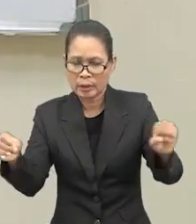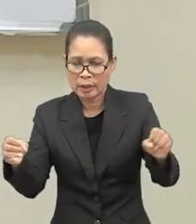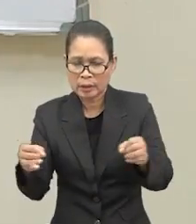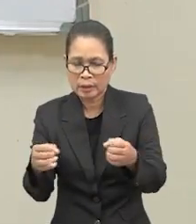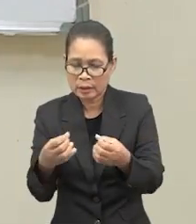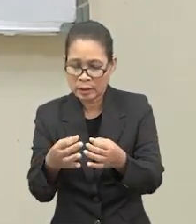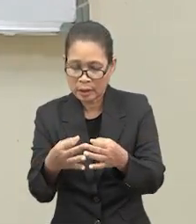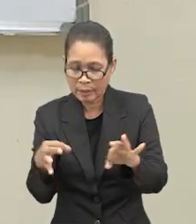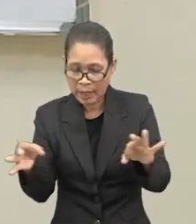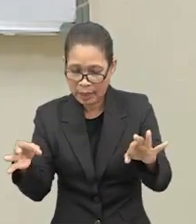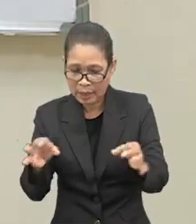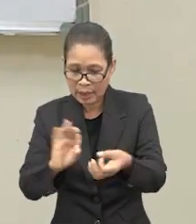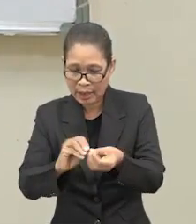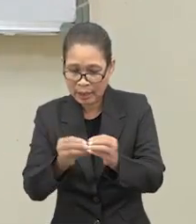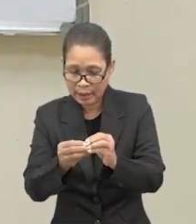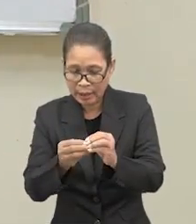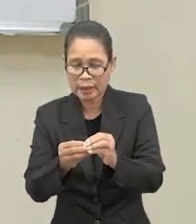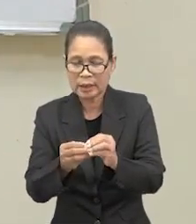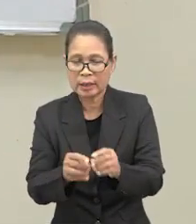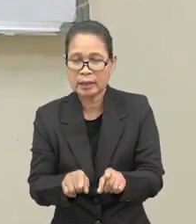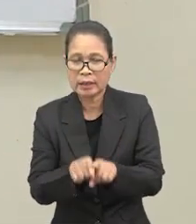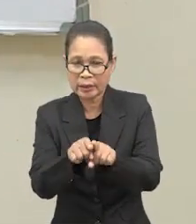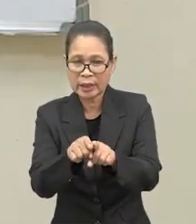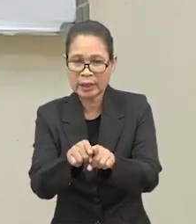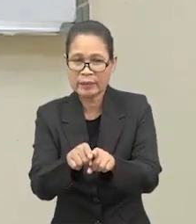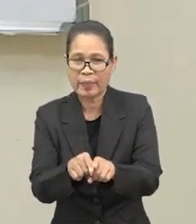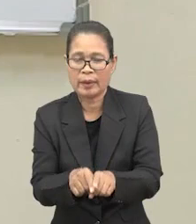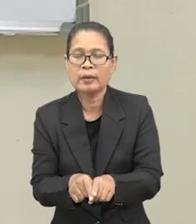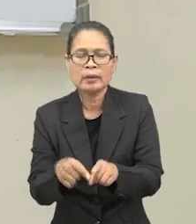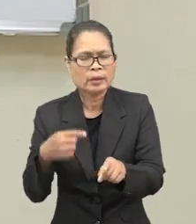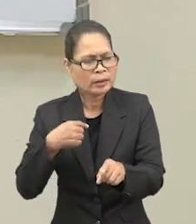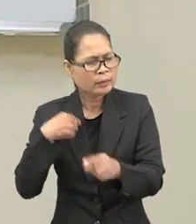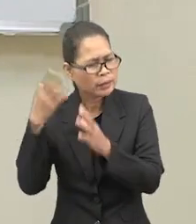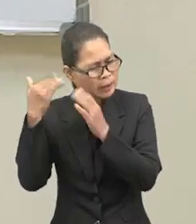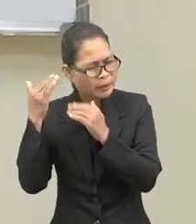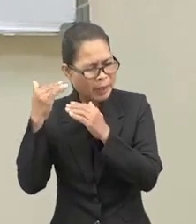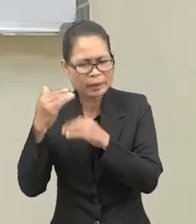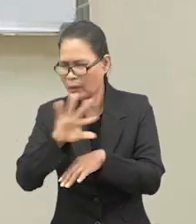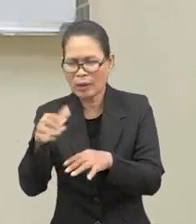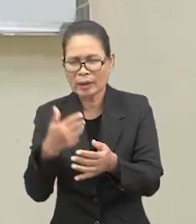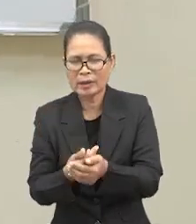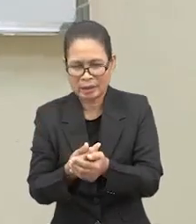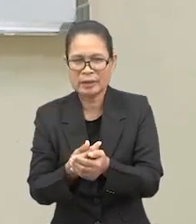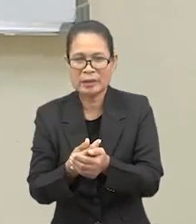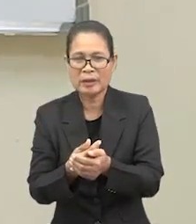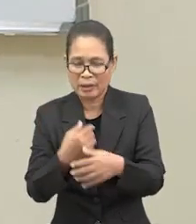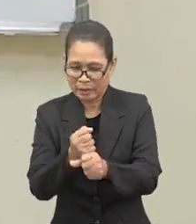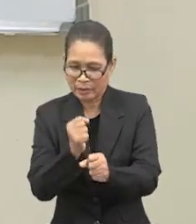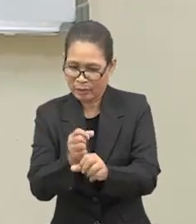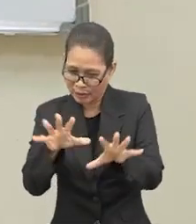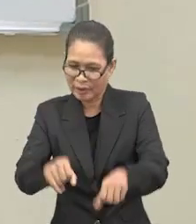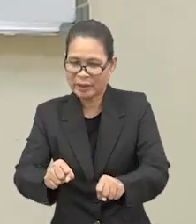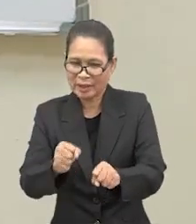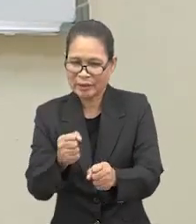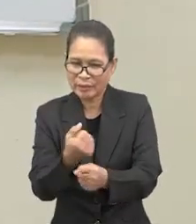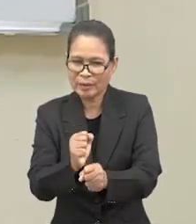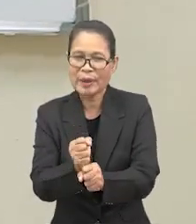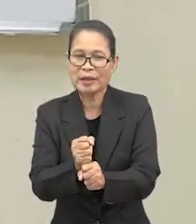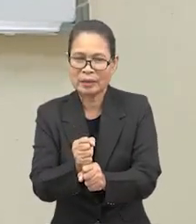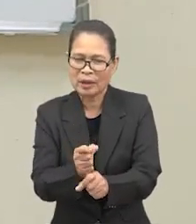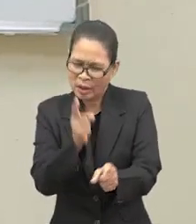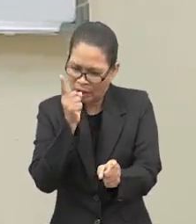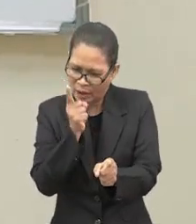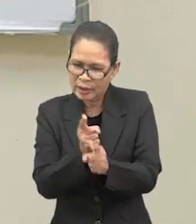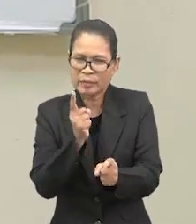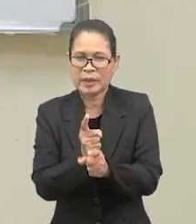bác lê đại được tì. Chà. Nè cổ nơi ta chưa tha cô tầng ốc này. Phơ bàn. Hãy bật chia trầm trời